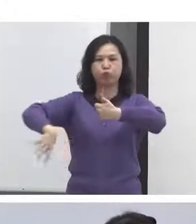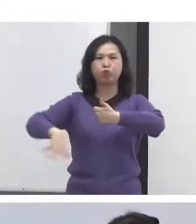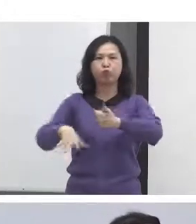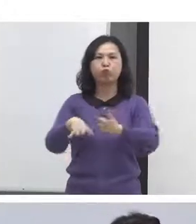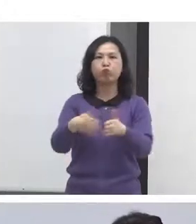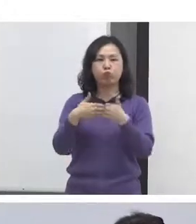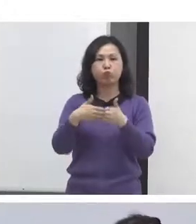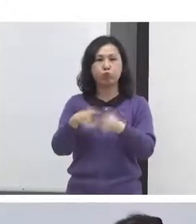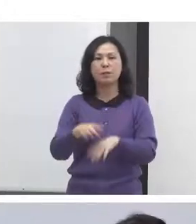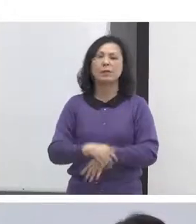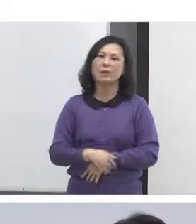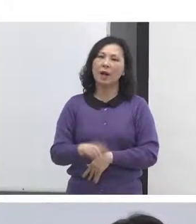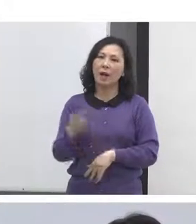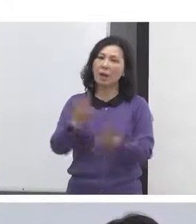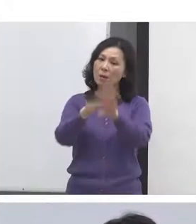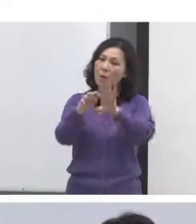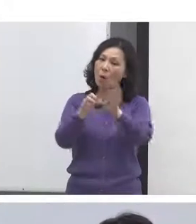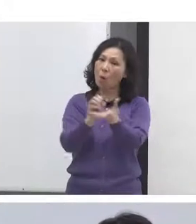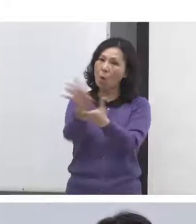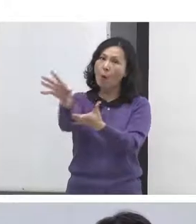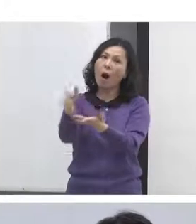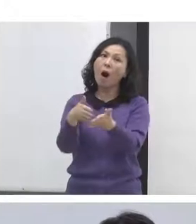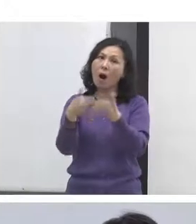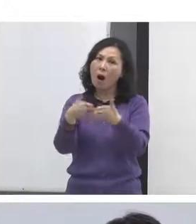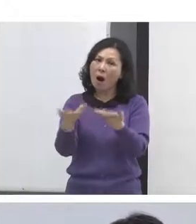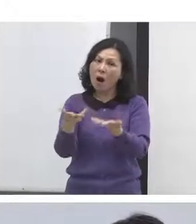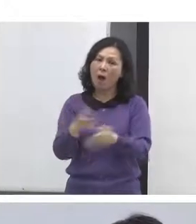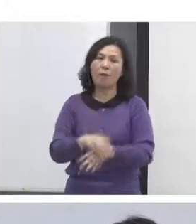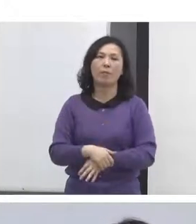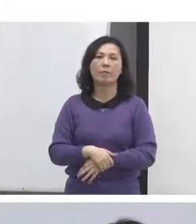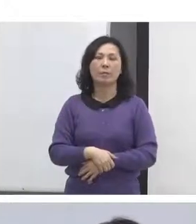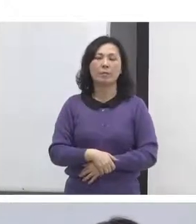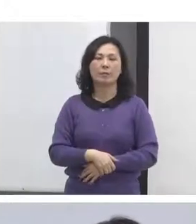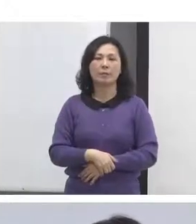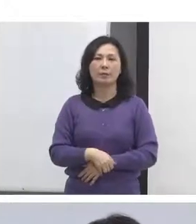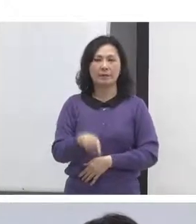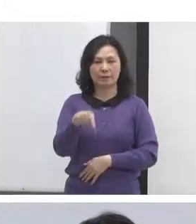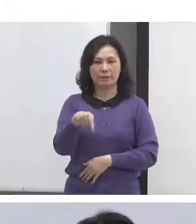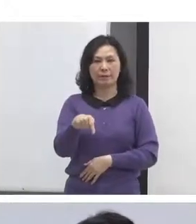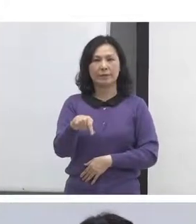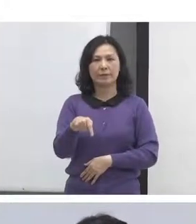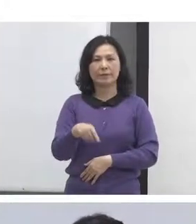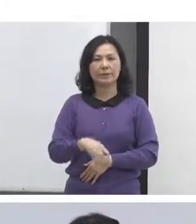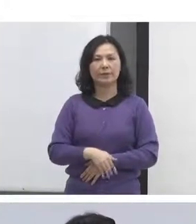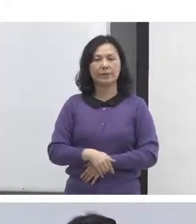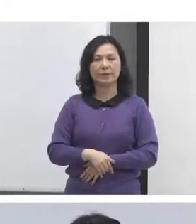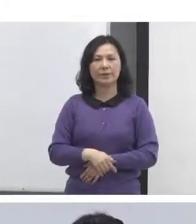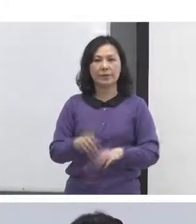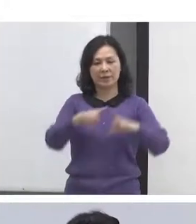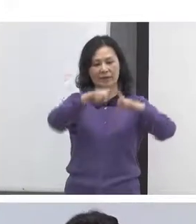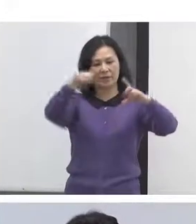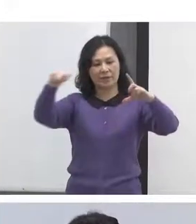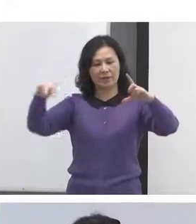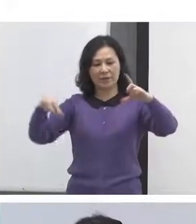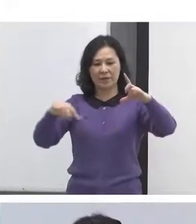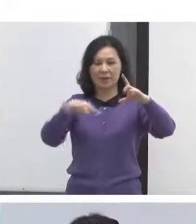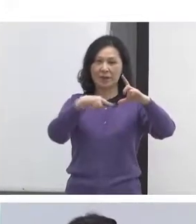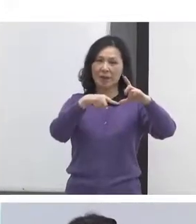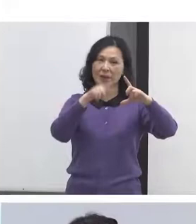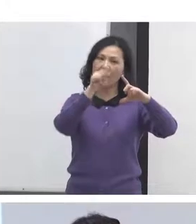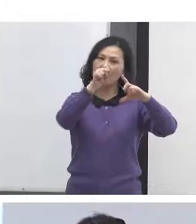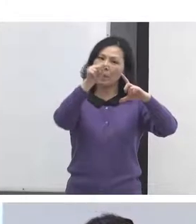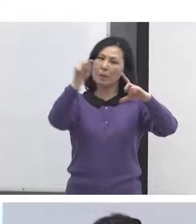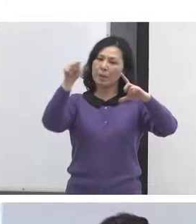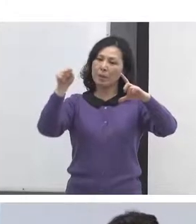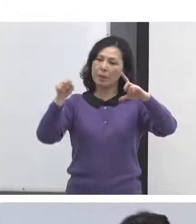说他们或是报税等等，那这里他就会可能就是在这个圆圈里面，虚线的圆圈里面就出